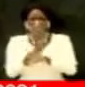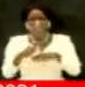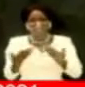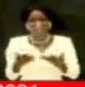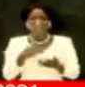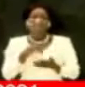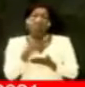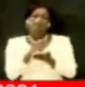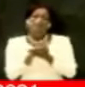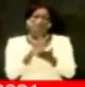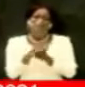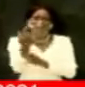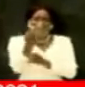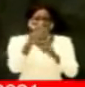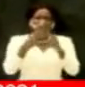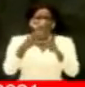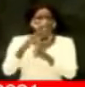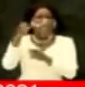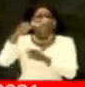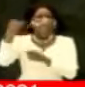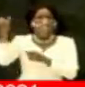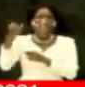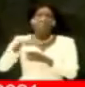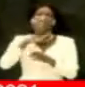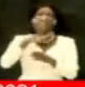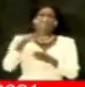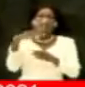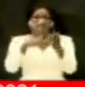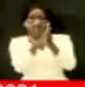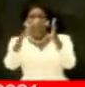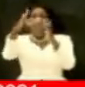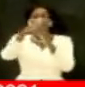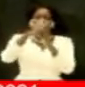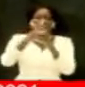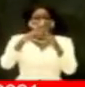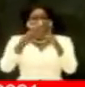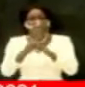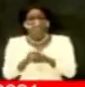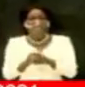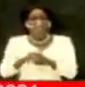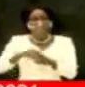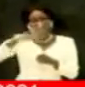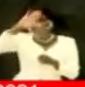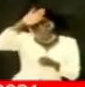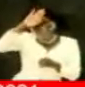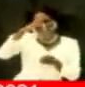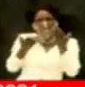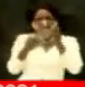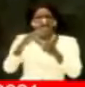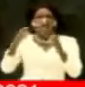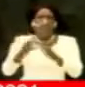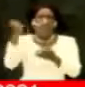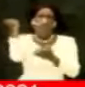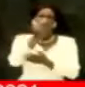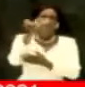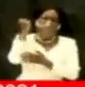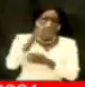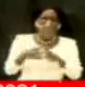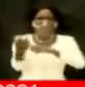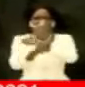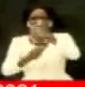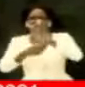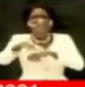ndapemphe amalawi kuchokera kunsanje mpaka kuchitipa kuchokera kudetsa kaya kunkhotakota konse kumizi konse